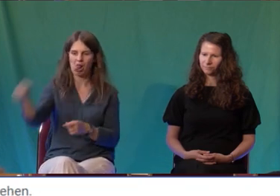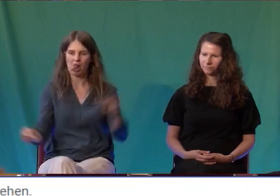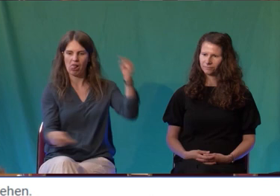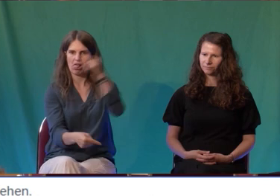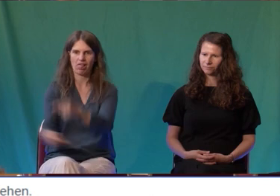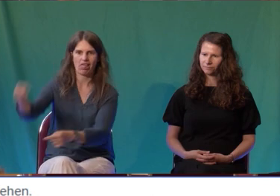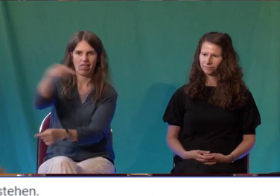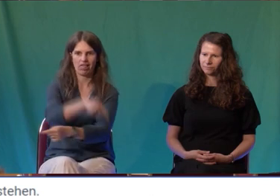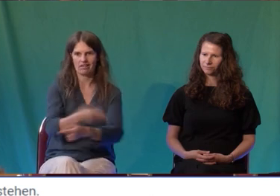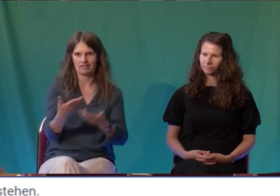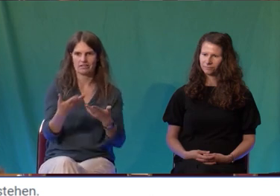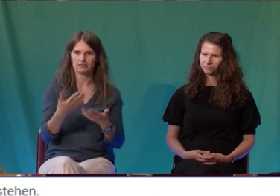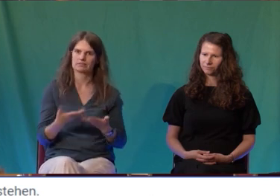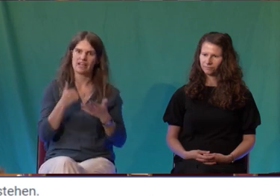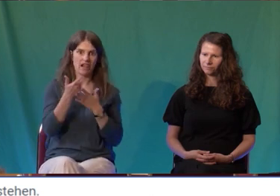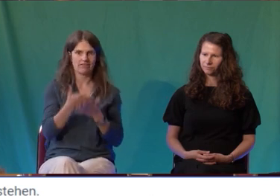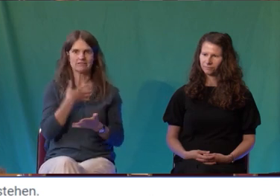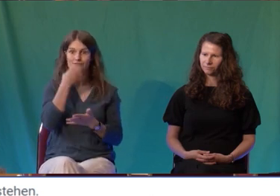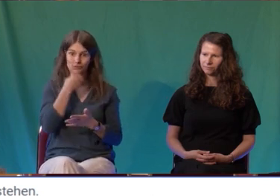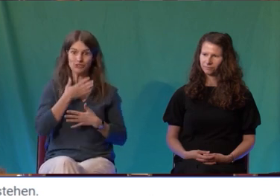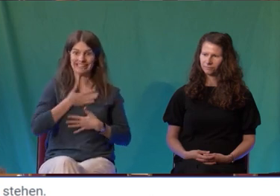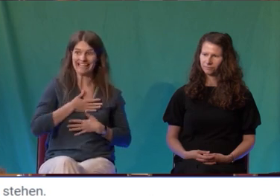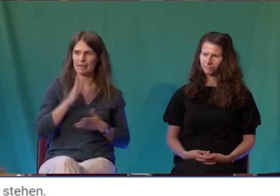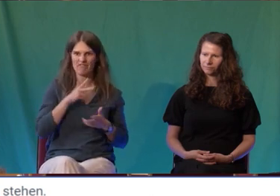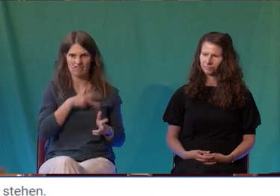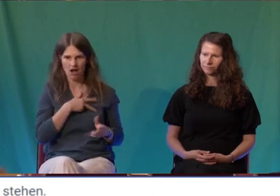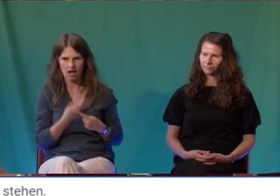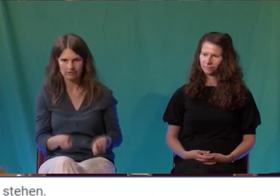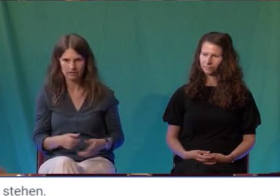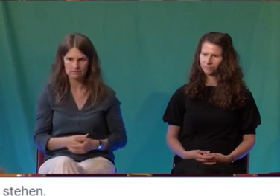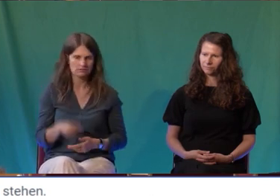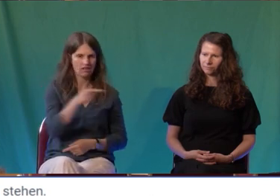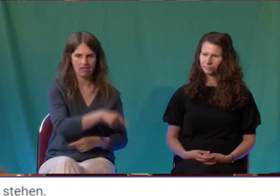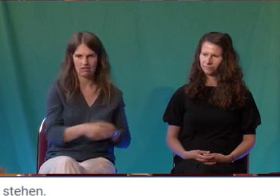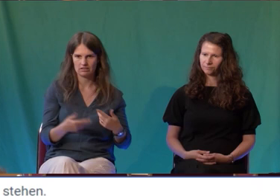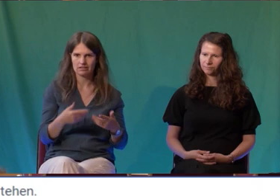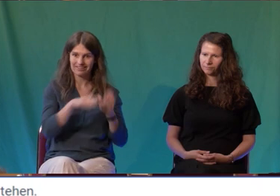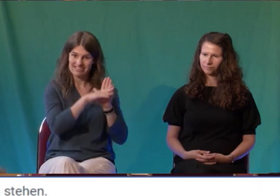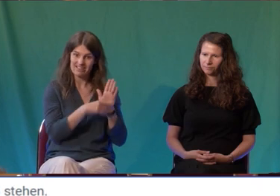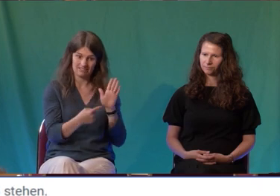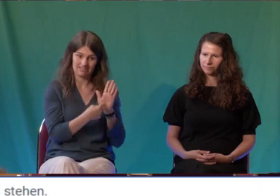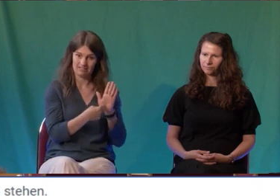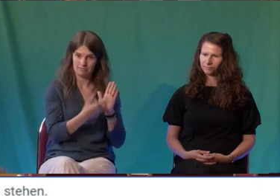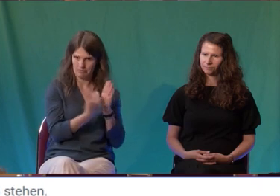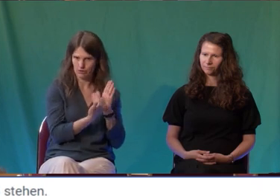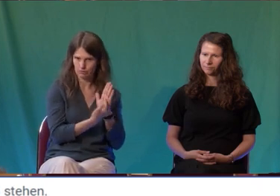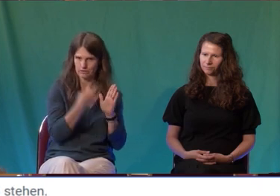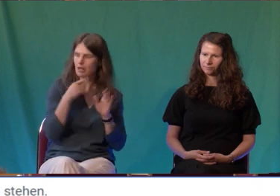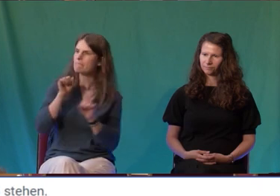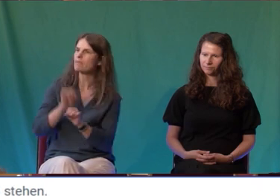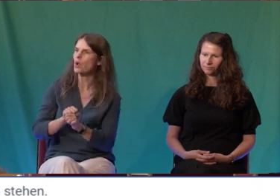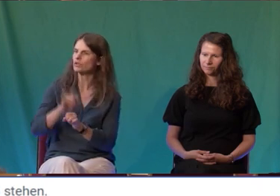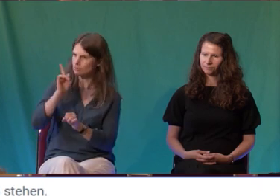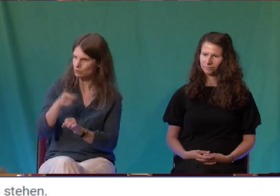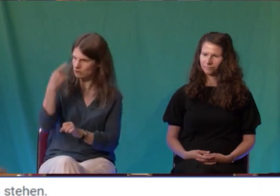ist da ist ja Wunsch und Wirklichkeit auch ein bisschen driftet ein kleines bisschen auseinander also im Gesetz steht die Behörde muss sich die